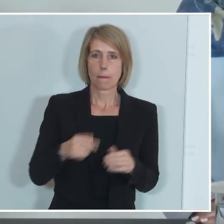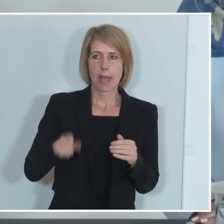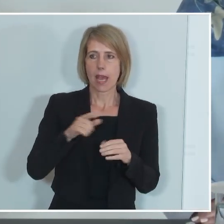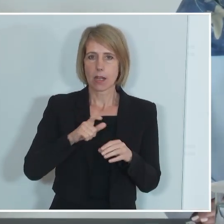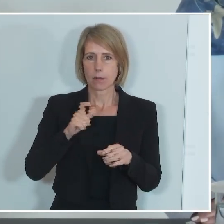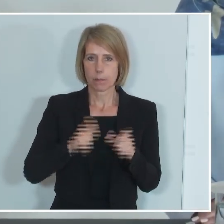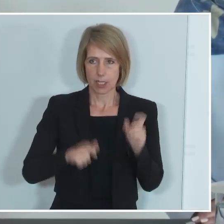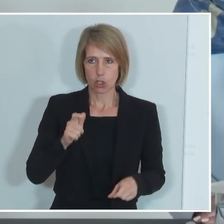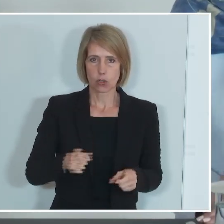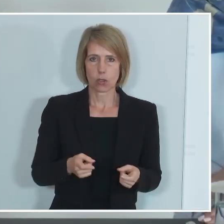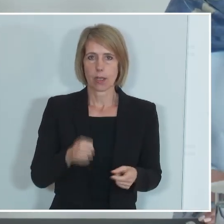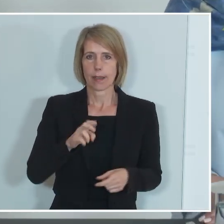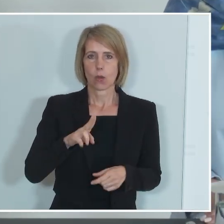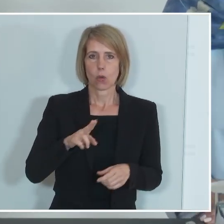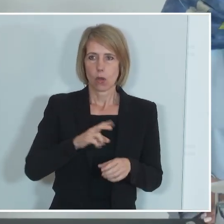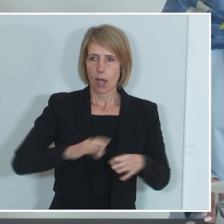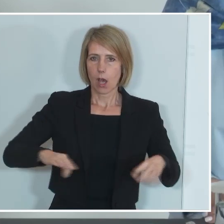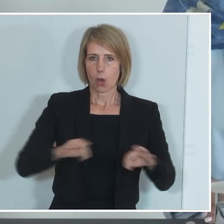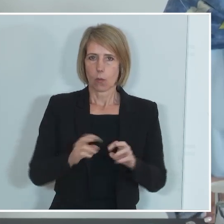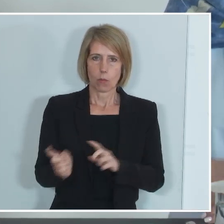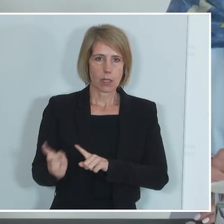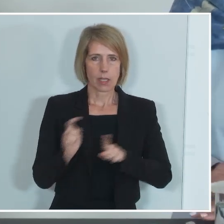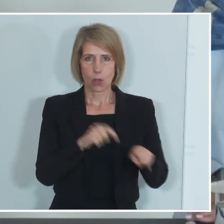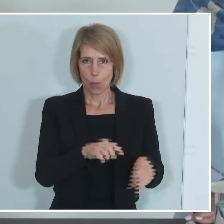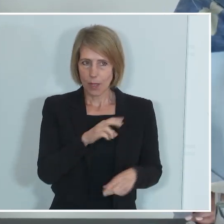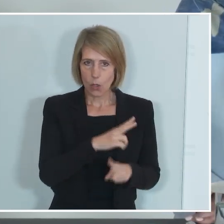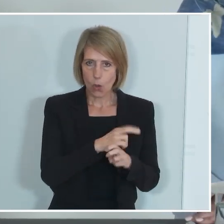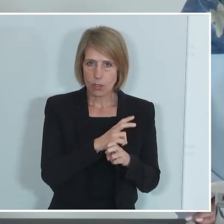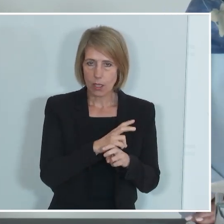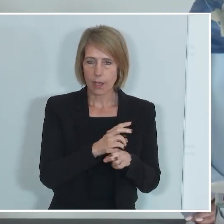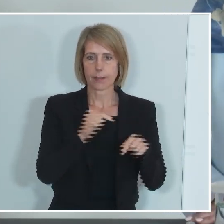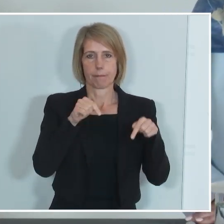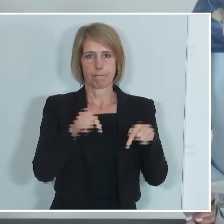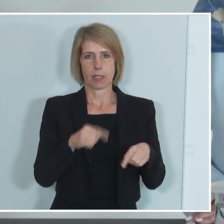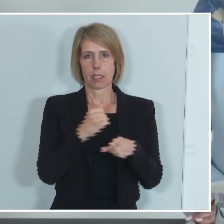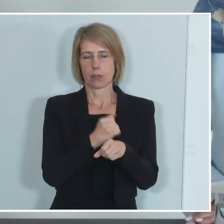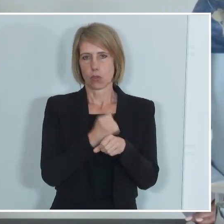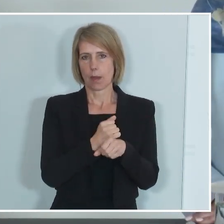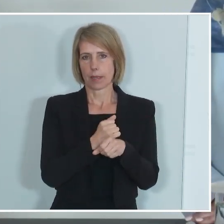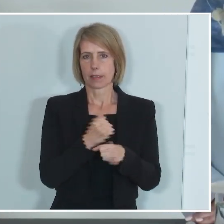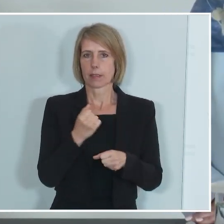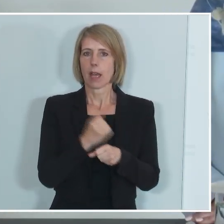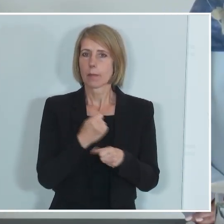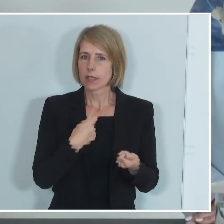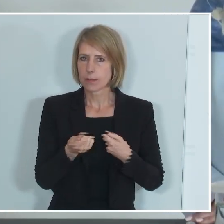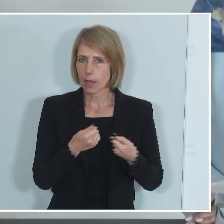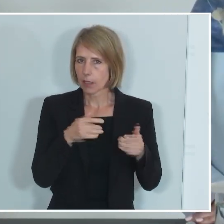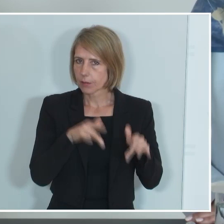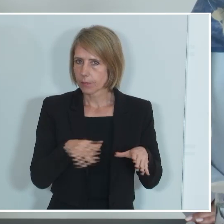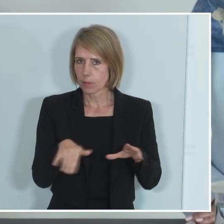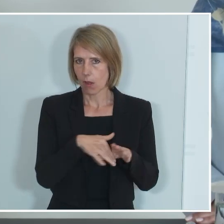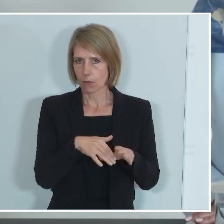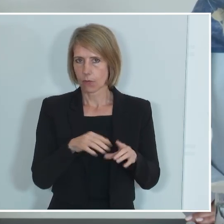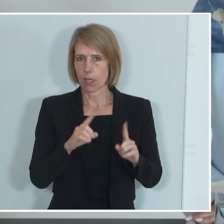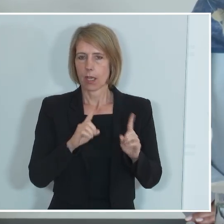aus dem EU-Raum gehabt, die nach Österreich gekommen sind, um hier zu arbeiten am Arbeitsmarkt, als Österreich in Richtung EU-Raum